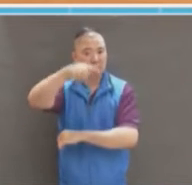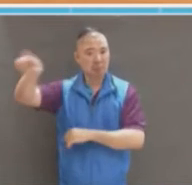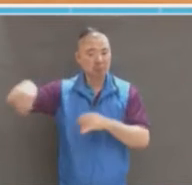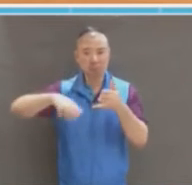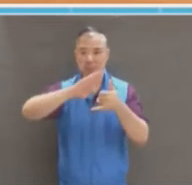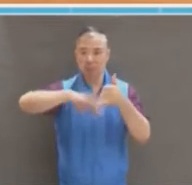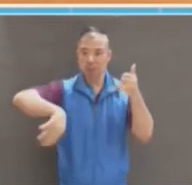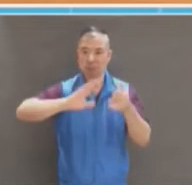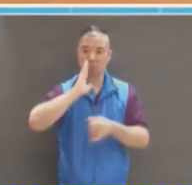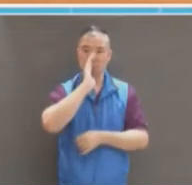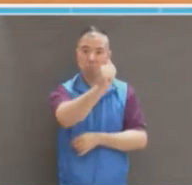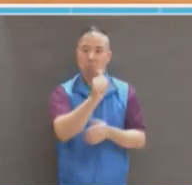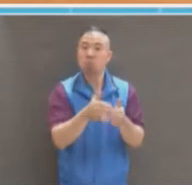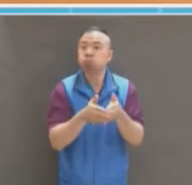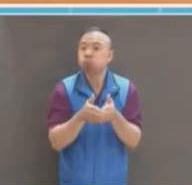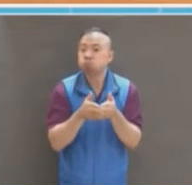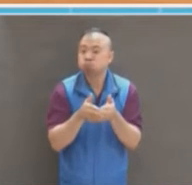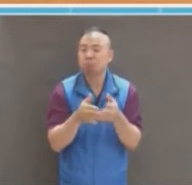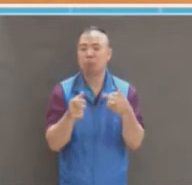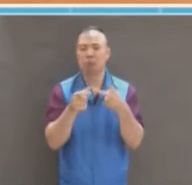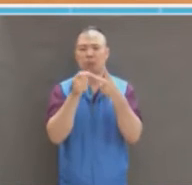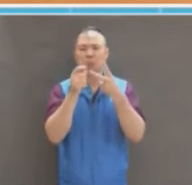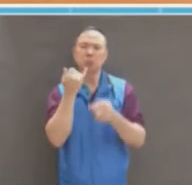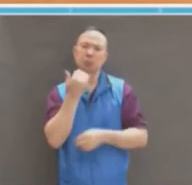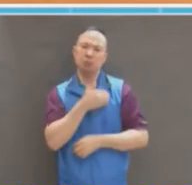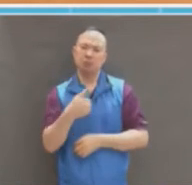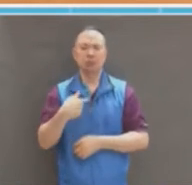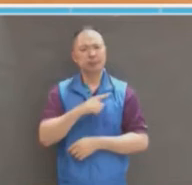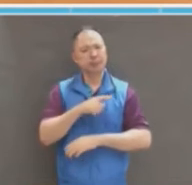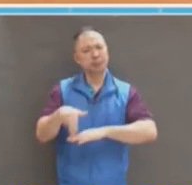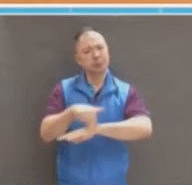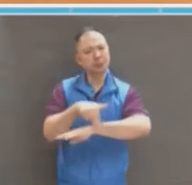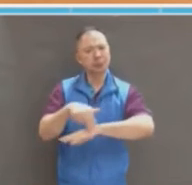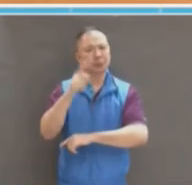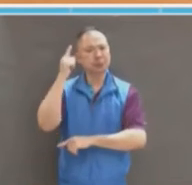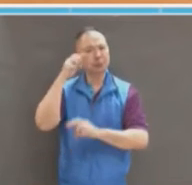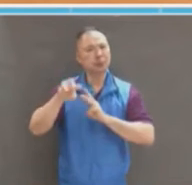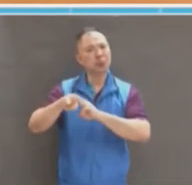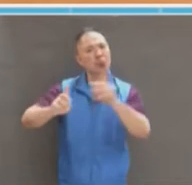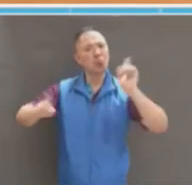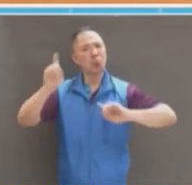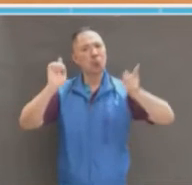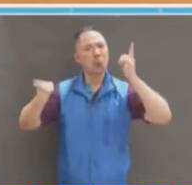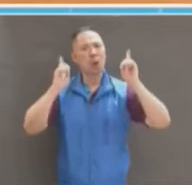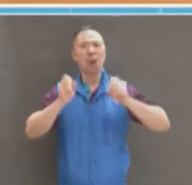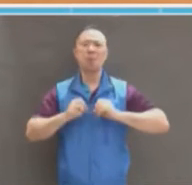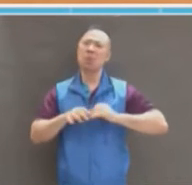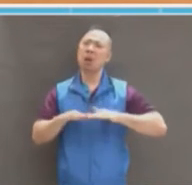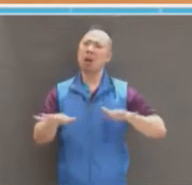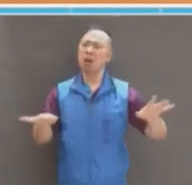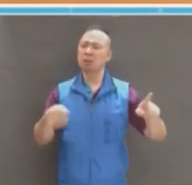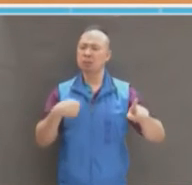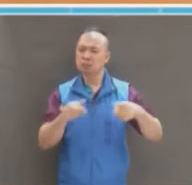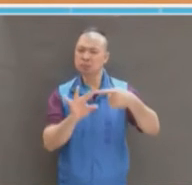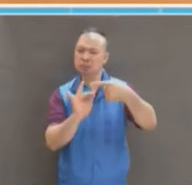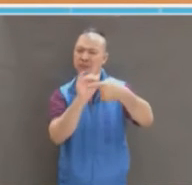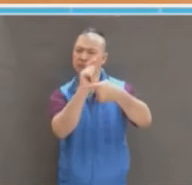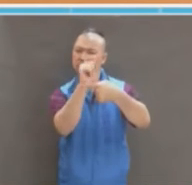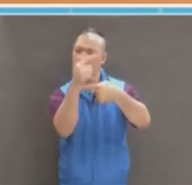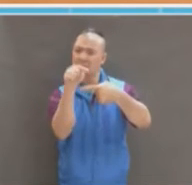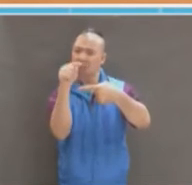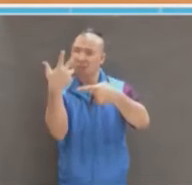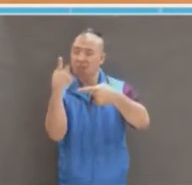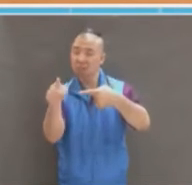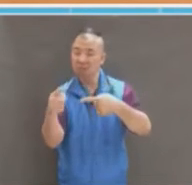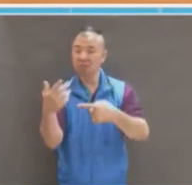防疫最大的压力以及破口，这个要拜托大家。这 16.7 的比例算很高，不然你各位来看这个曲